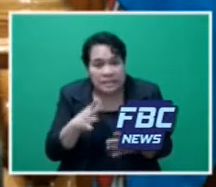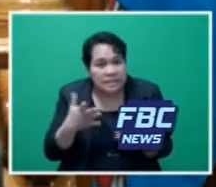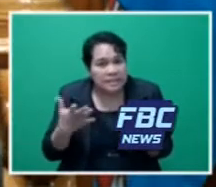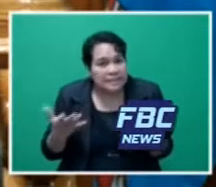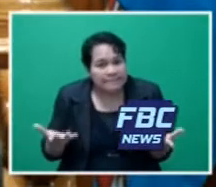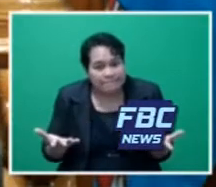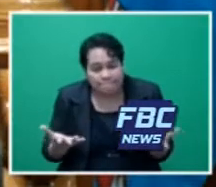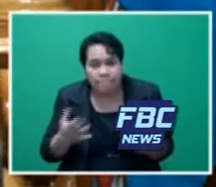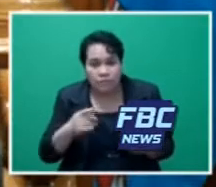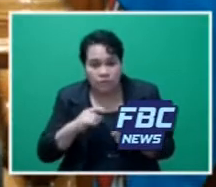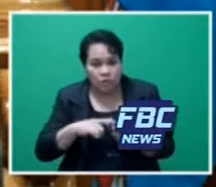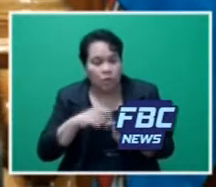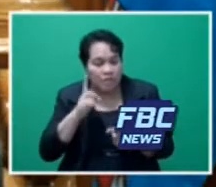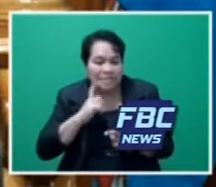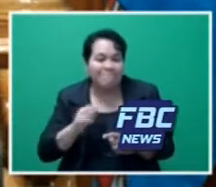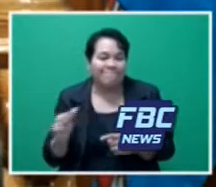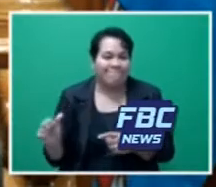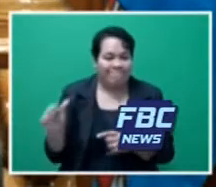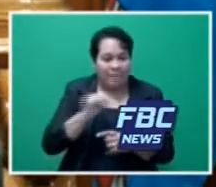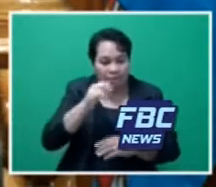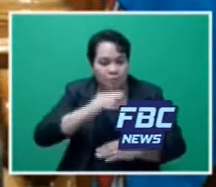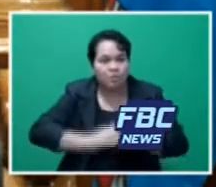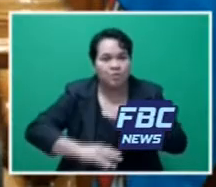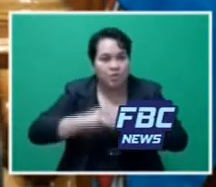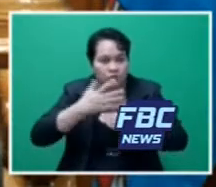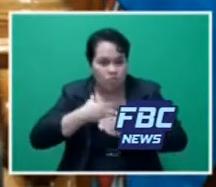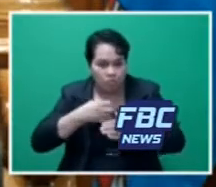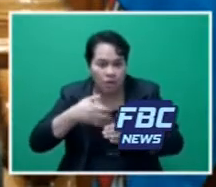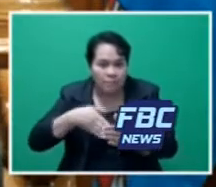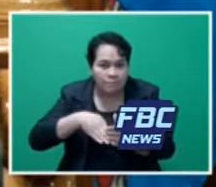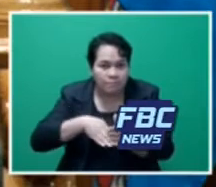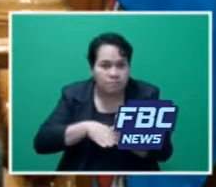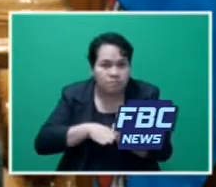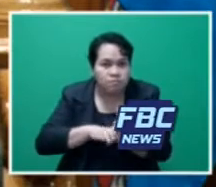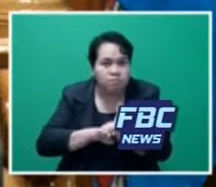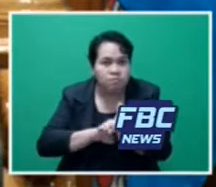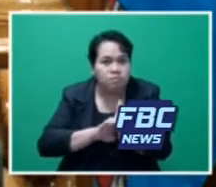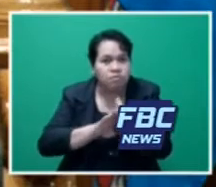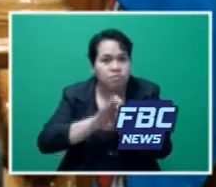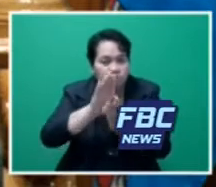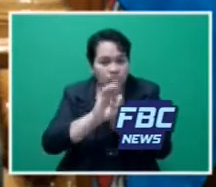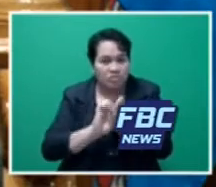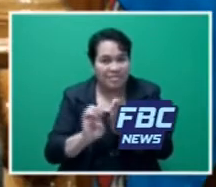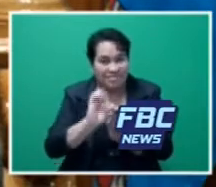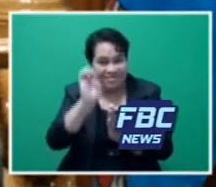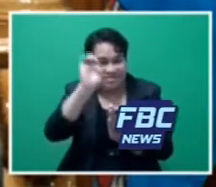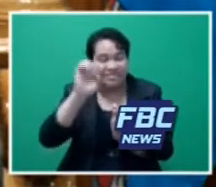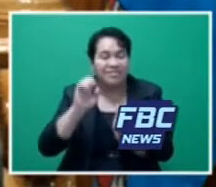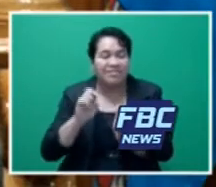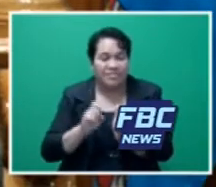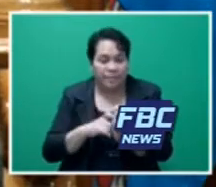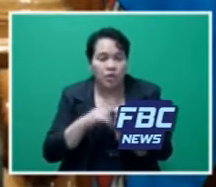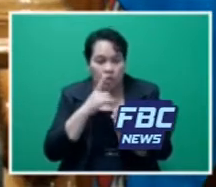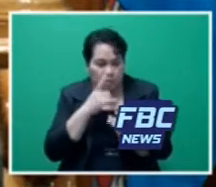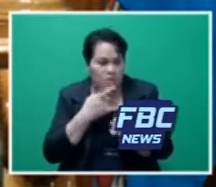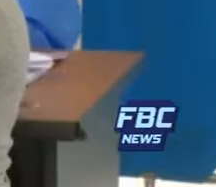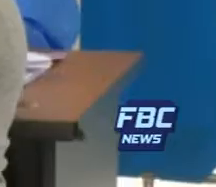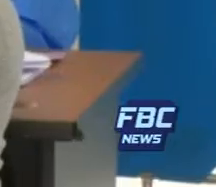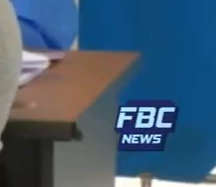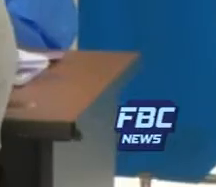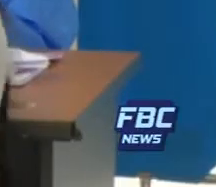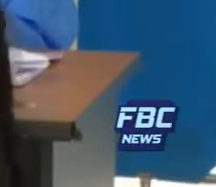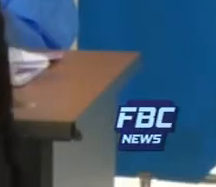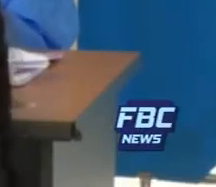loma bata na leuni panua. Ka baka tunde itaka na kia na sianga ni maitete sara baka lebu na mate ongo na COVID-19 ena